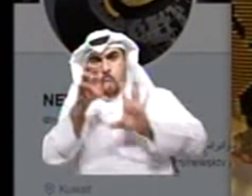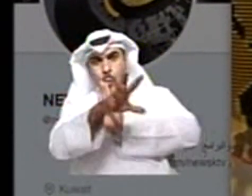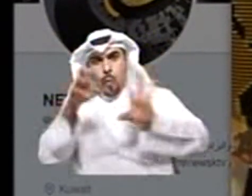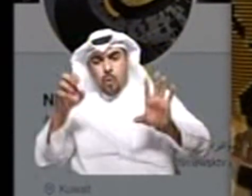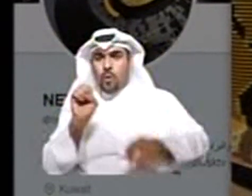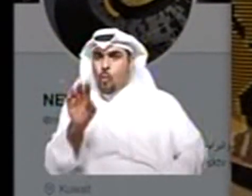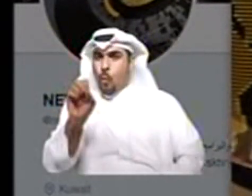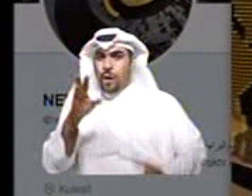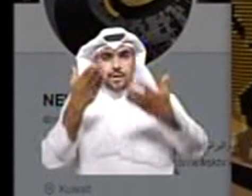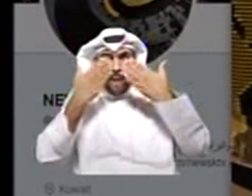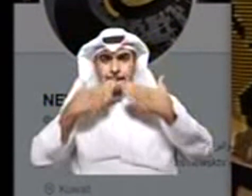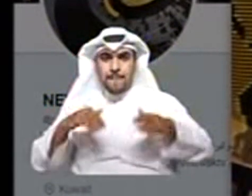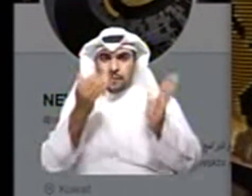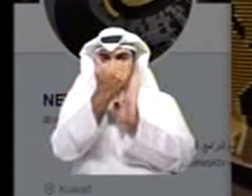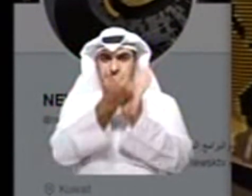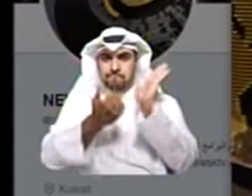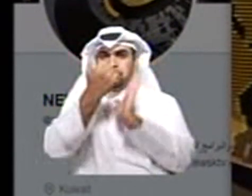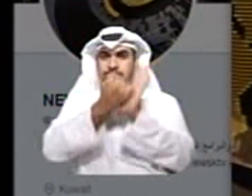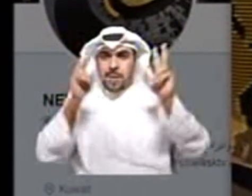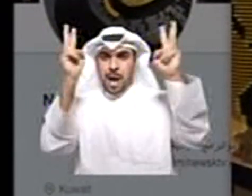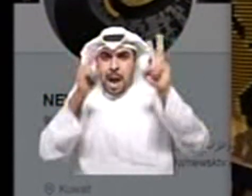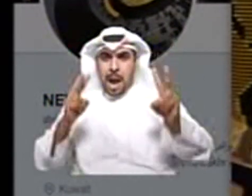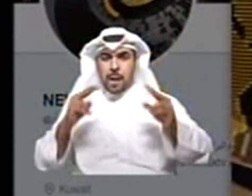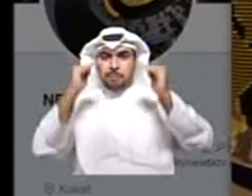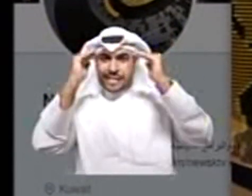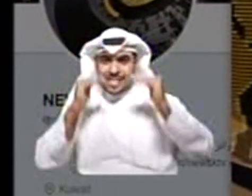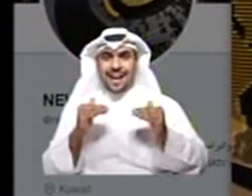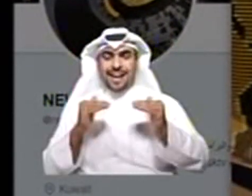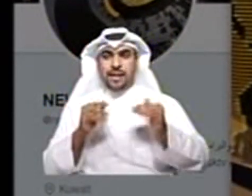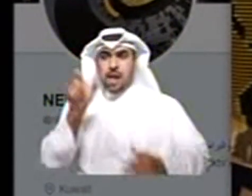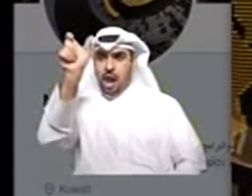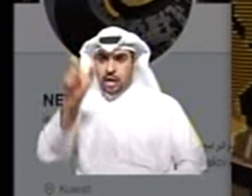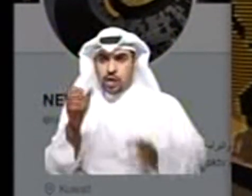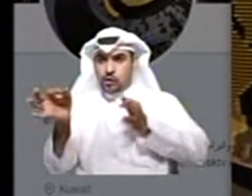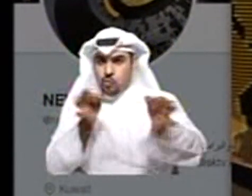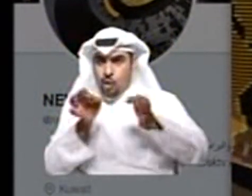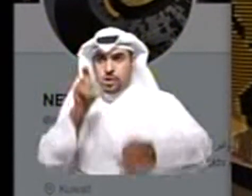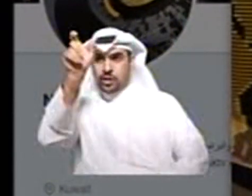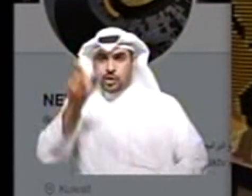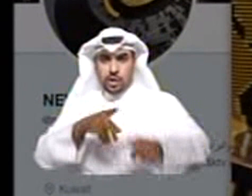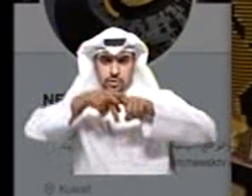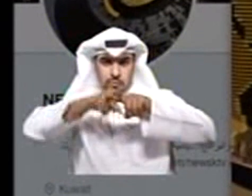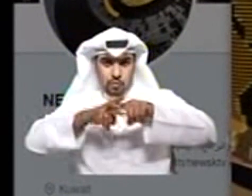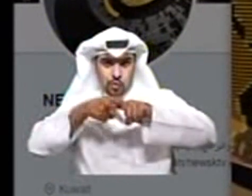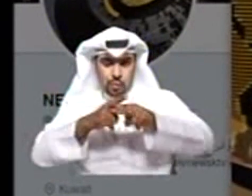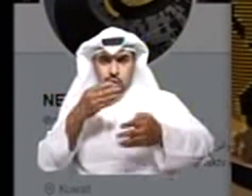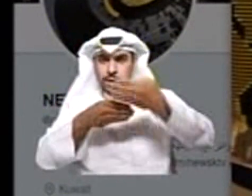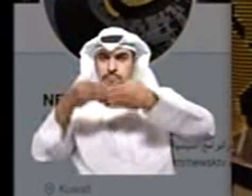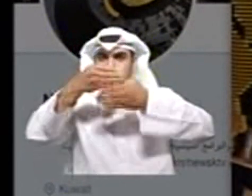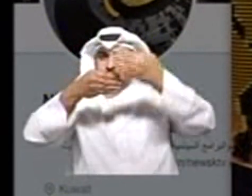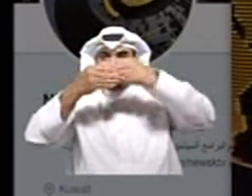استخدام نتائج هذا البحث من قبل المصممين والمهندسين والمصنعين والمقاولين وأصحاب